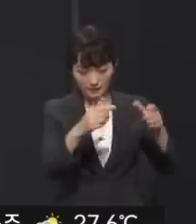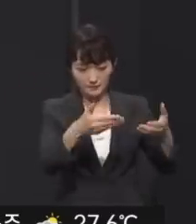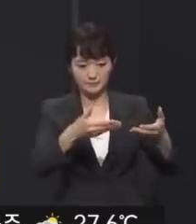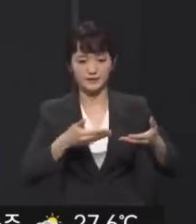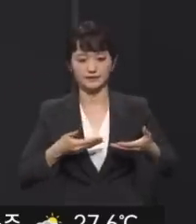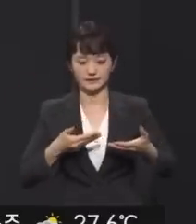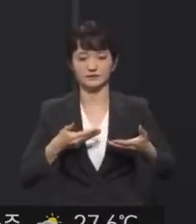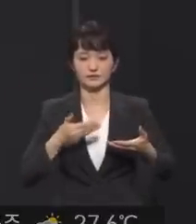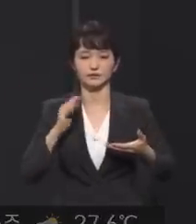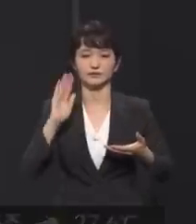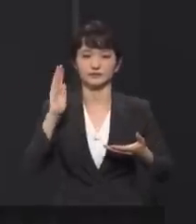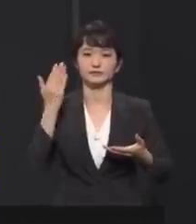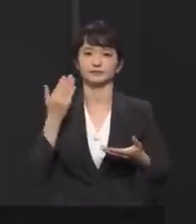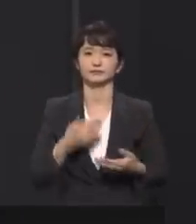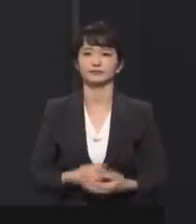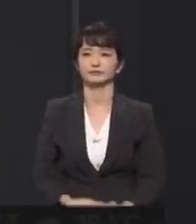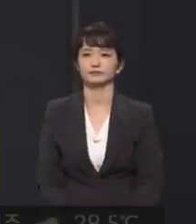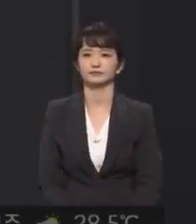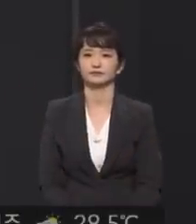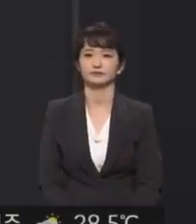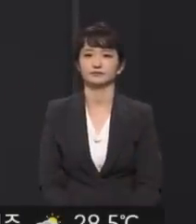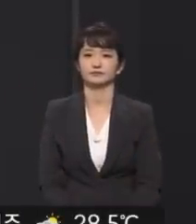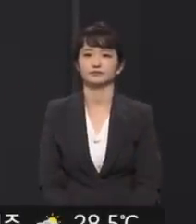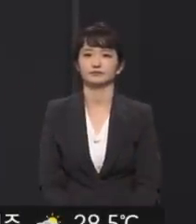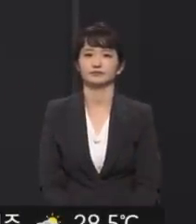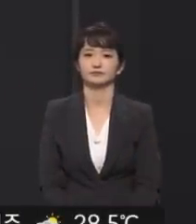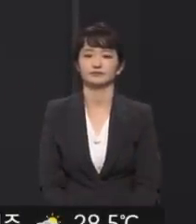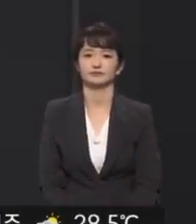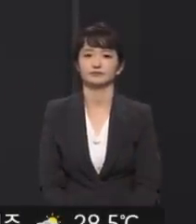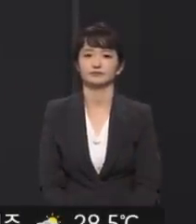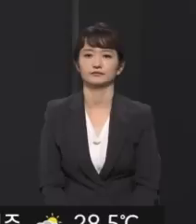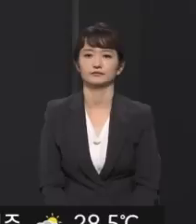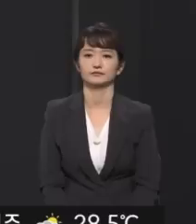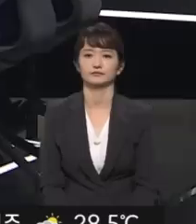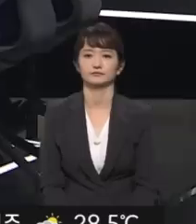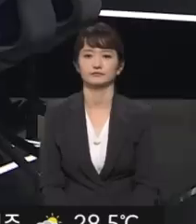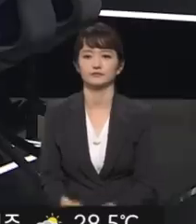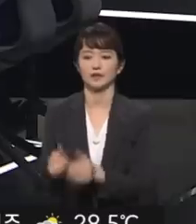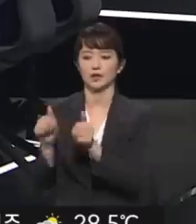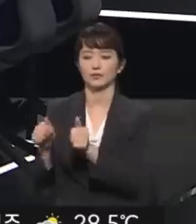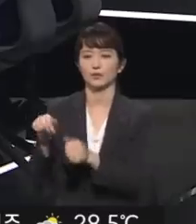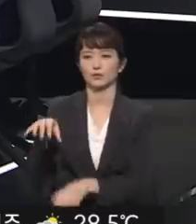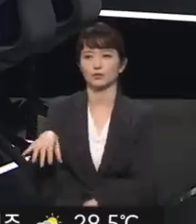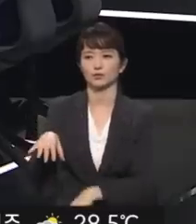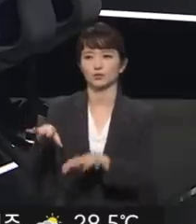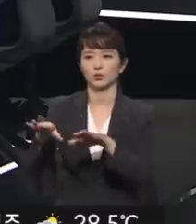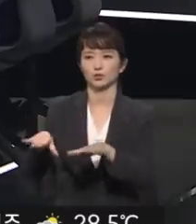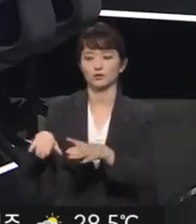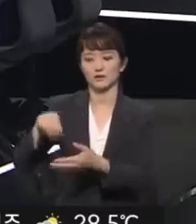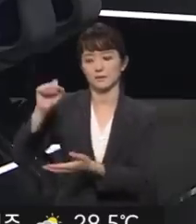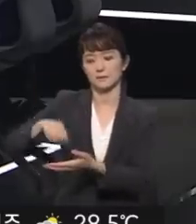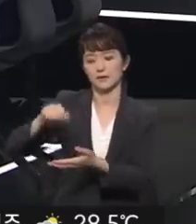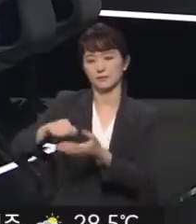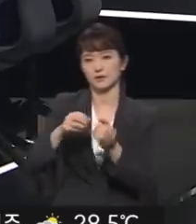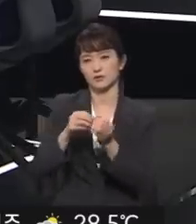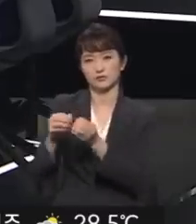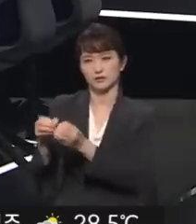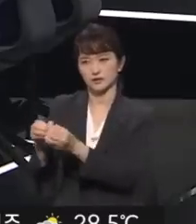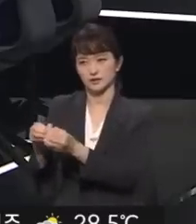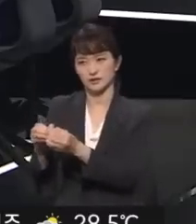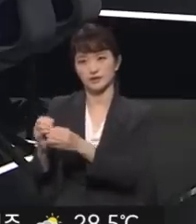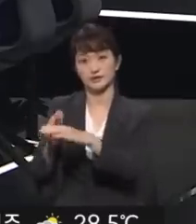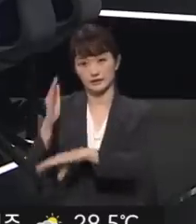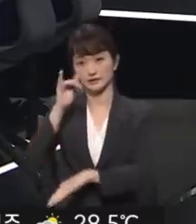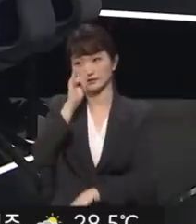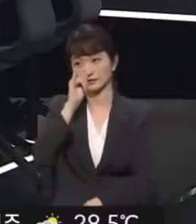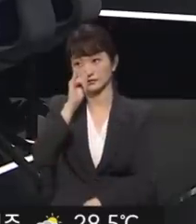얘는 얘기고 그렇습니다 네 그분은 이제 법원에 여러가지 오늘 판결문을 보면 좀 과한 부분이 따라고 윤희석